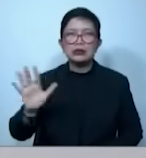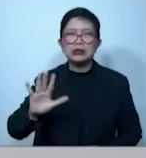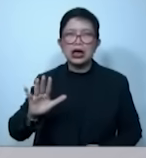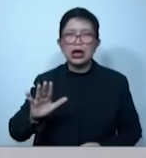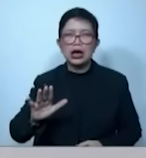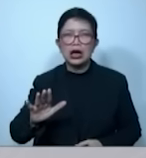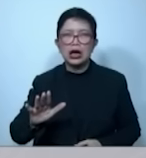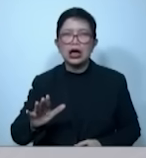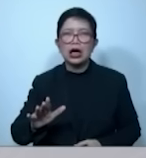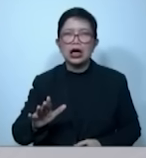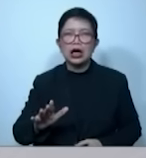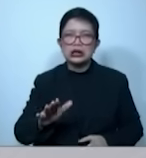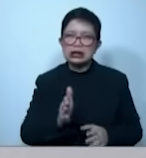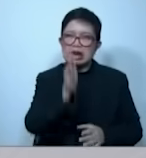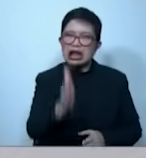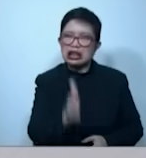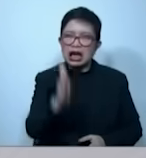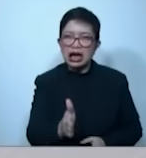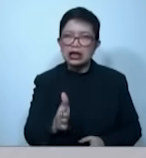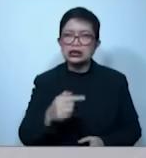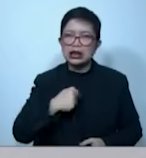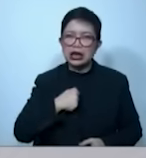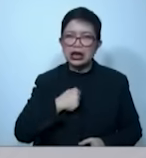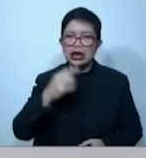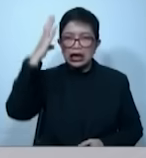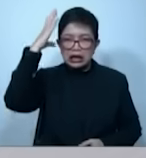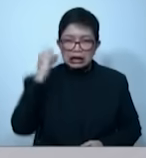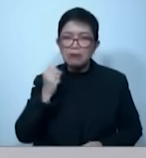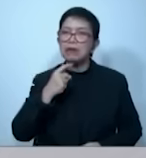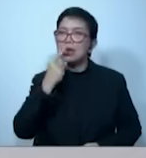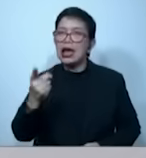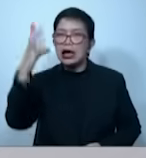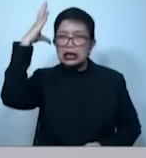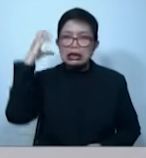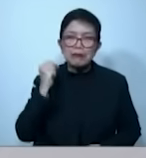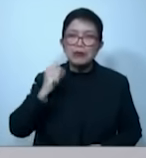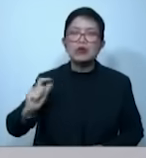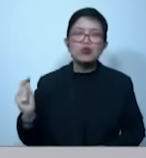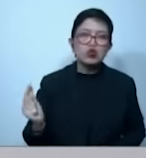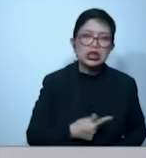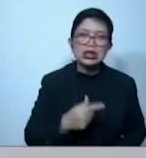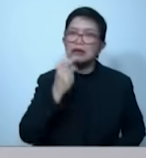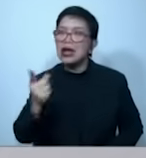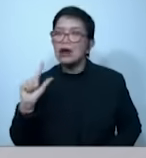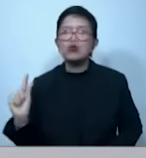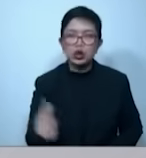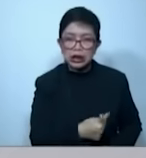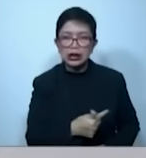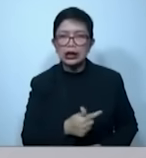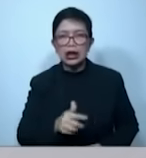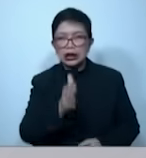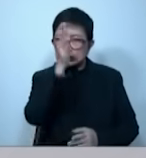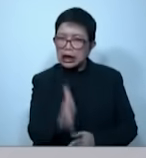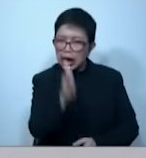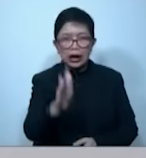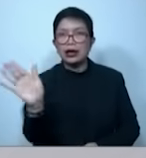abu-abu Hitam Putih satsat kami tidak pernah ragu-ragu kami tidak pernah abu-abu maka kami